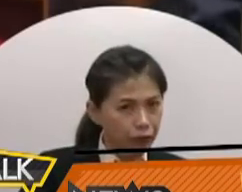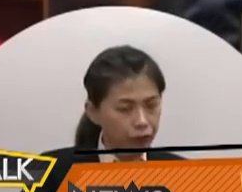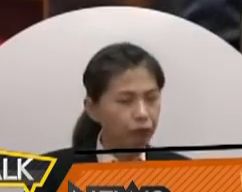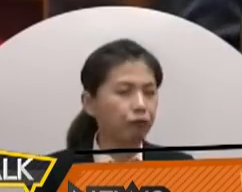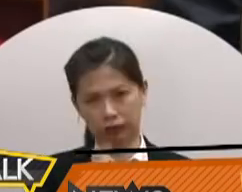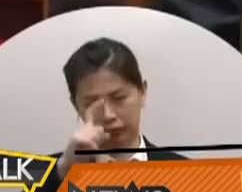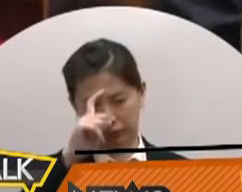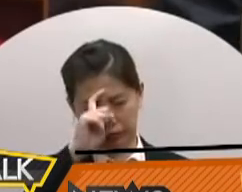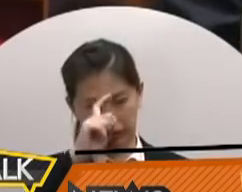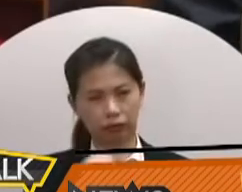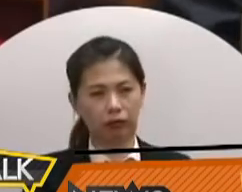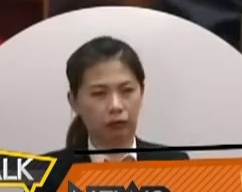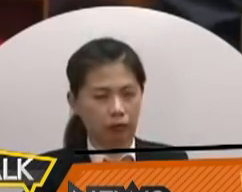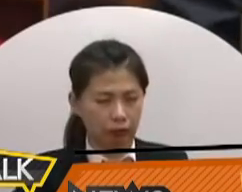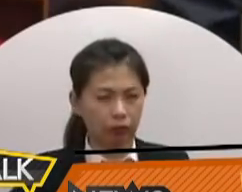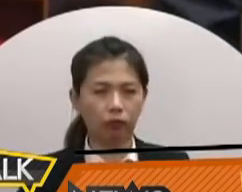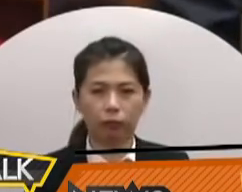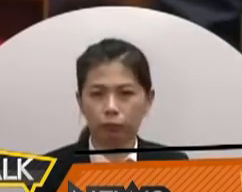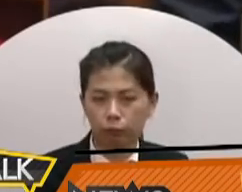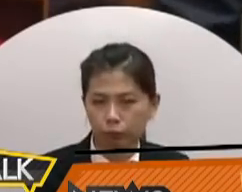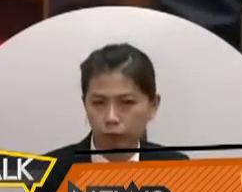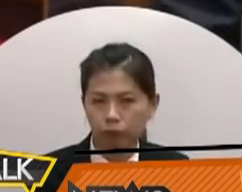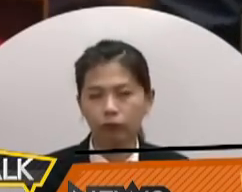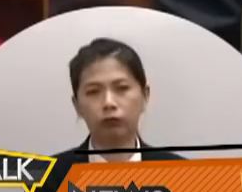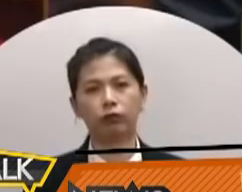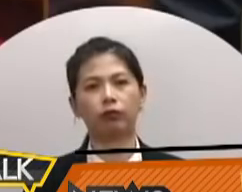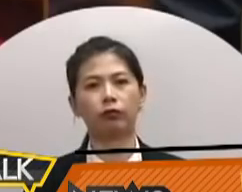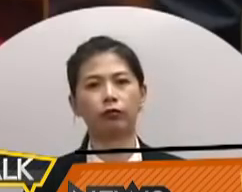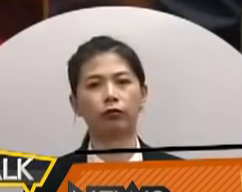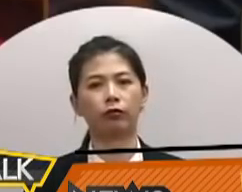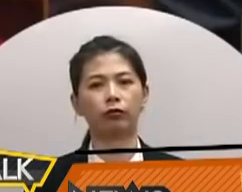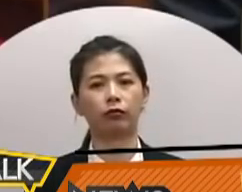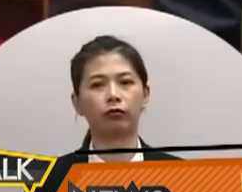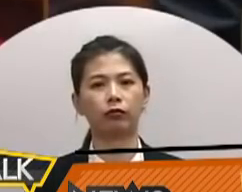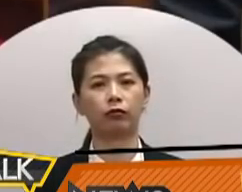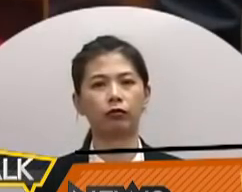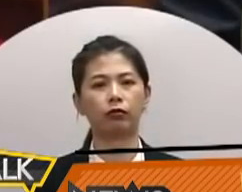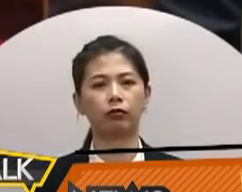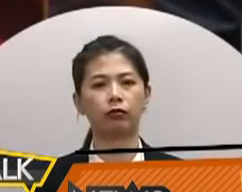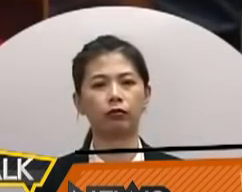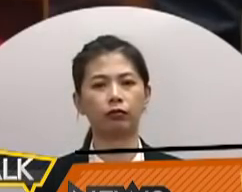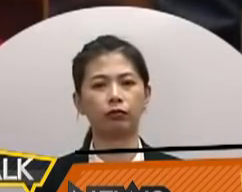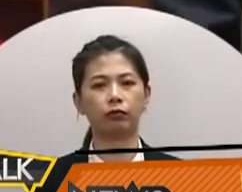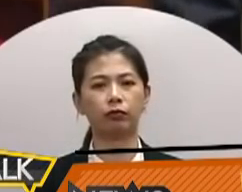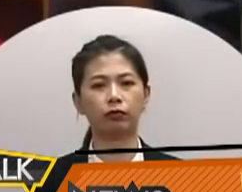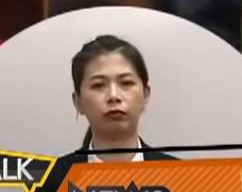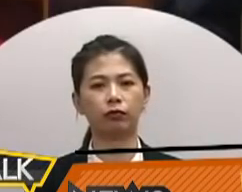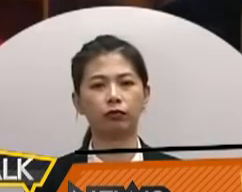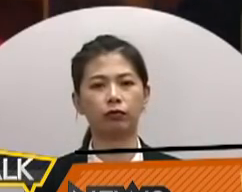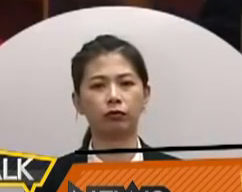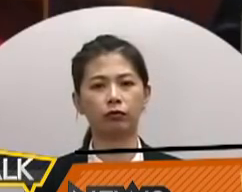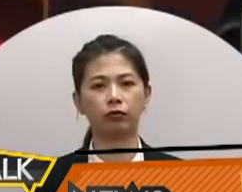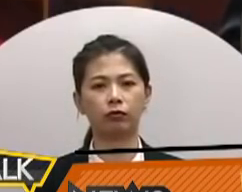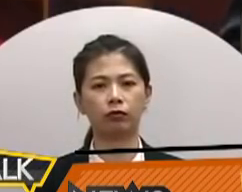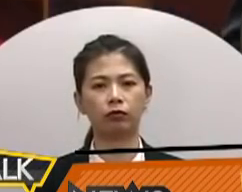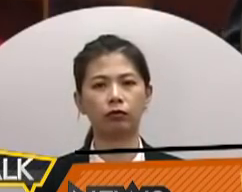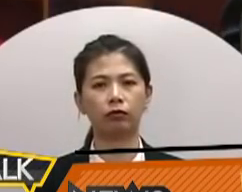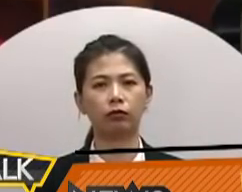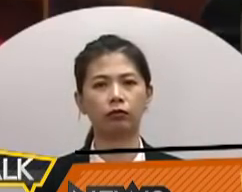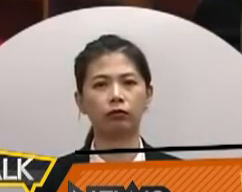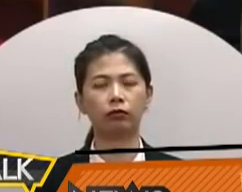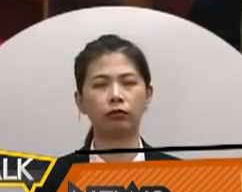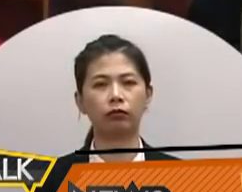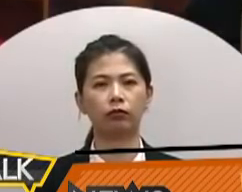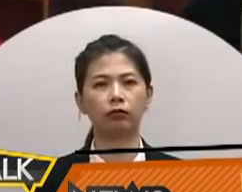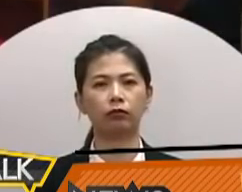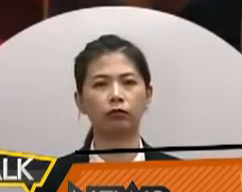划因应。周边讲， 好，我们现在是 知所， 我们还先是出一张嘴哈，